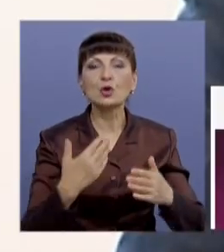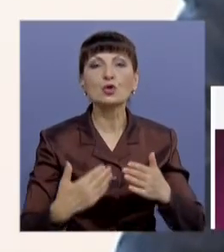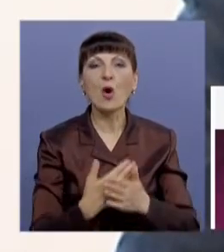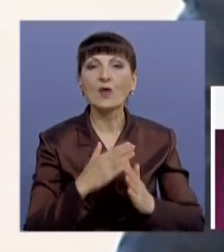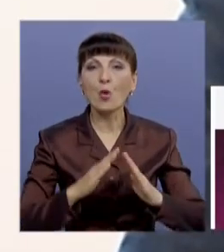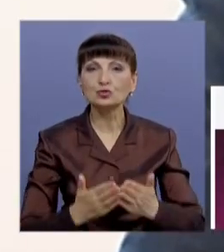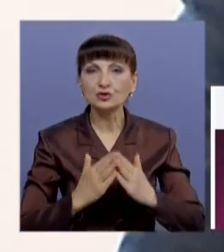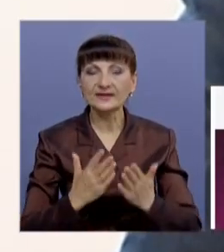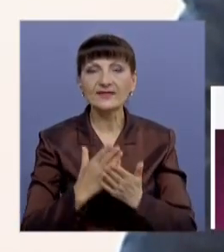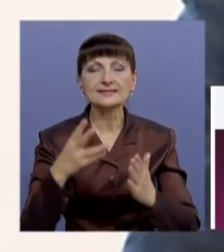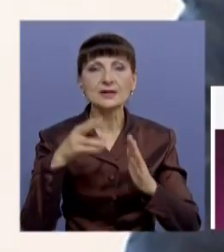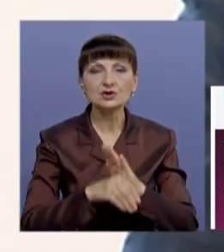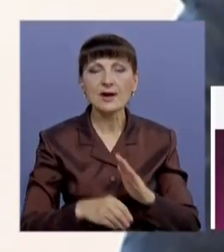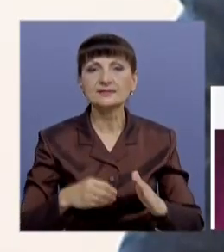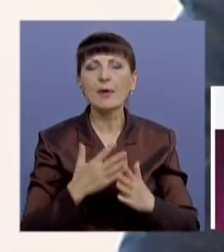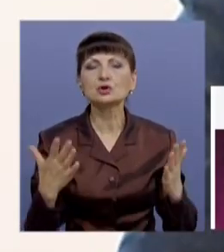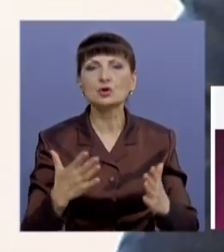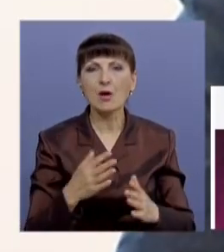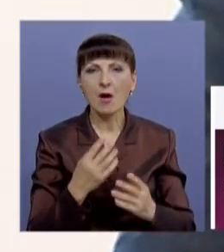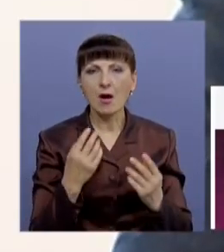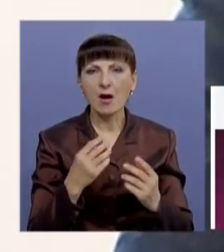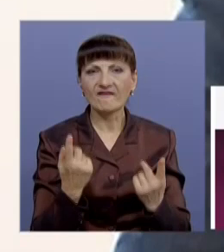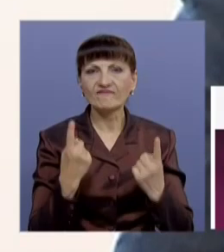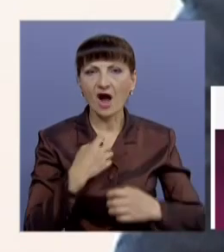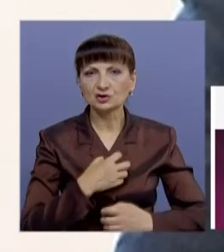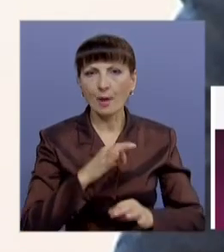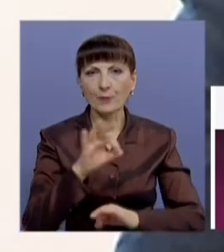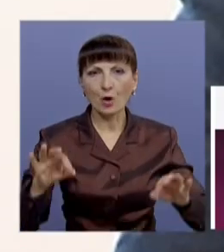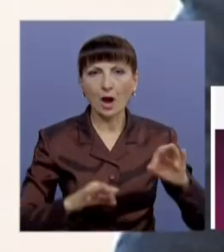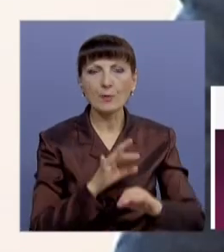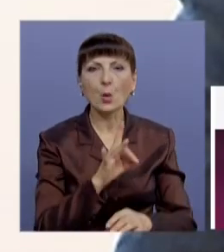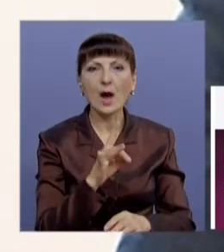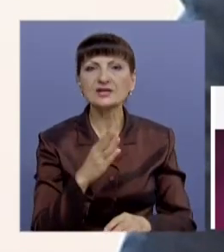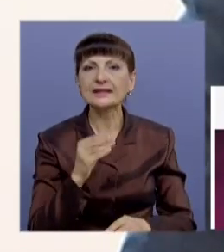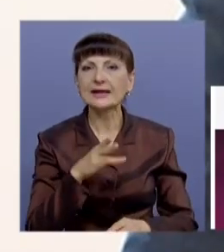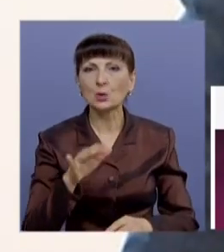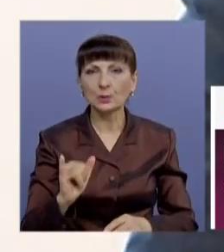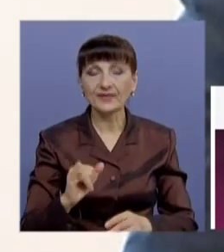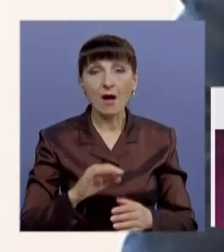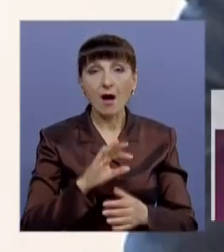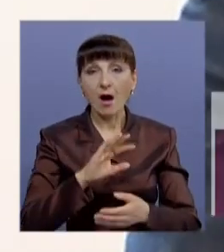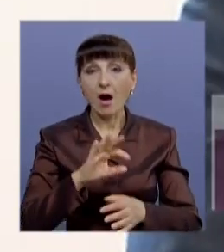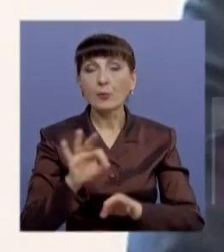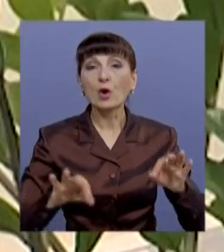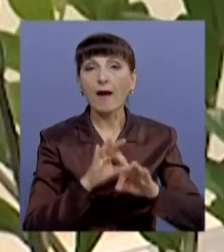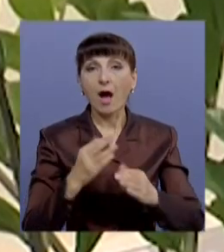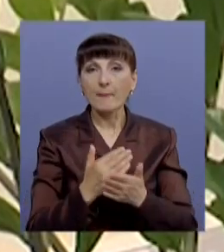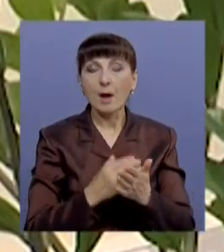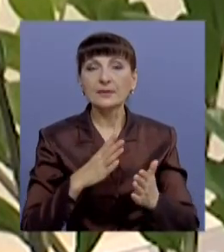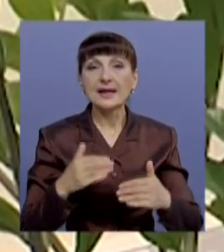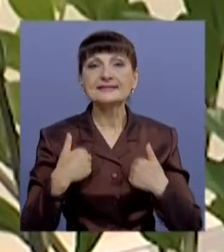является частью большой важной программы «Рухани Жангру», которая программа была инициирована